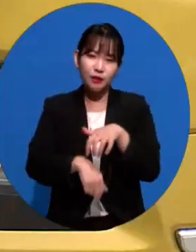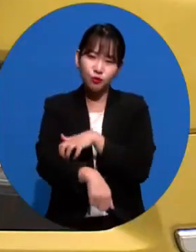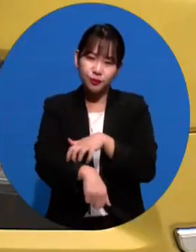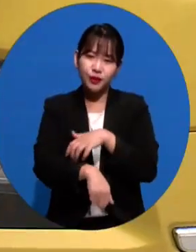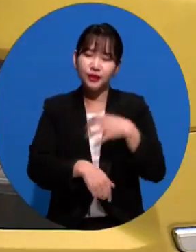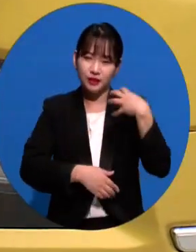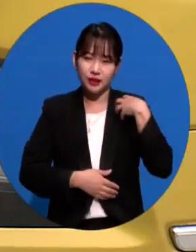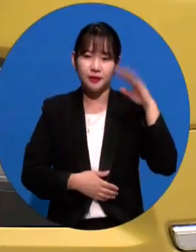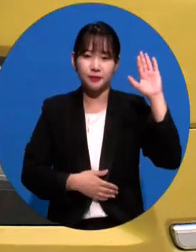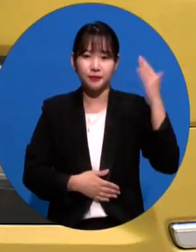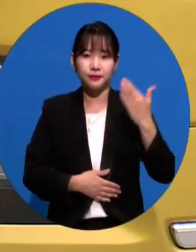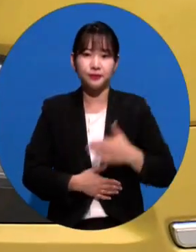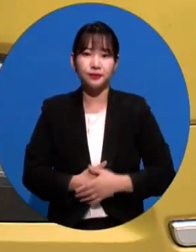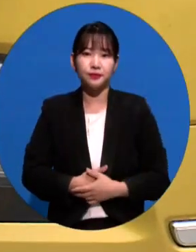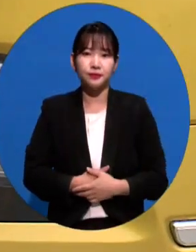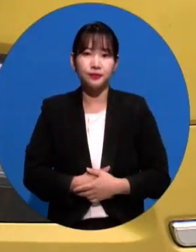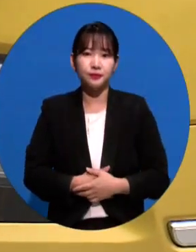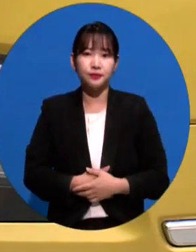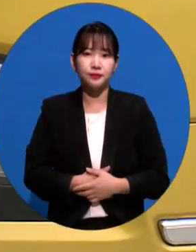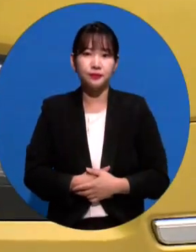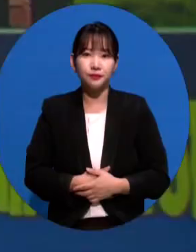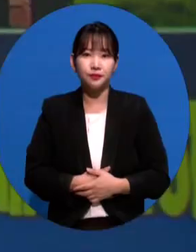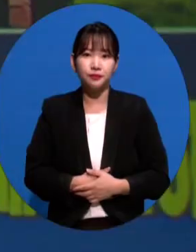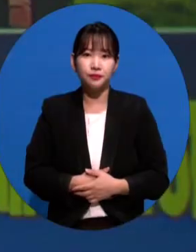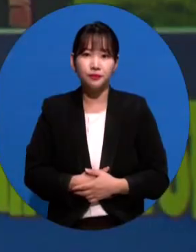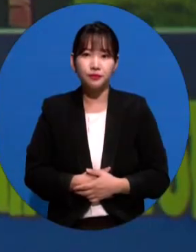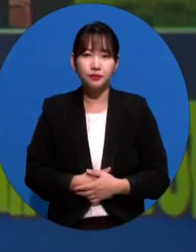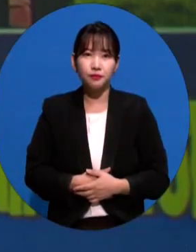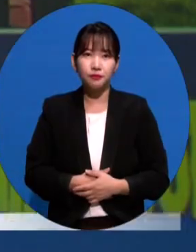됐습니다. MBC 뉴스 문현철입니다.